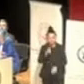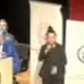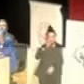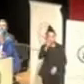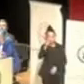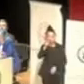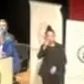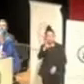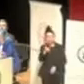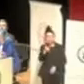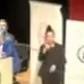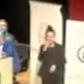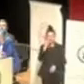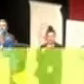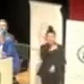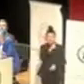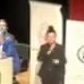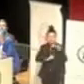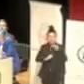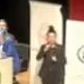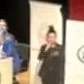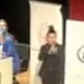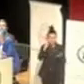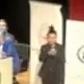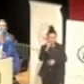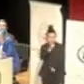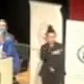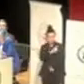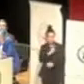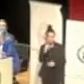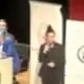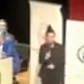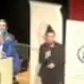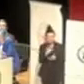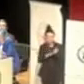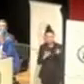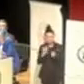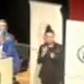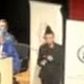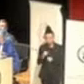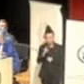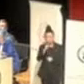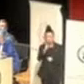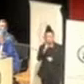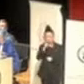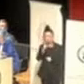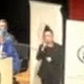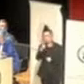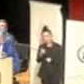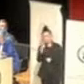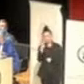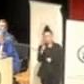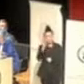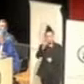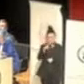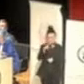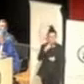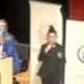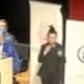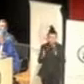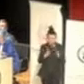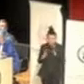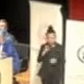yılında Ankara Üniversitesi Gazetecilik Bölümünden birincilikle mezun oldu. 1996-2002 yılları arasında